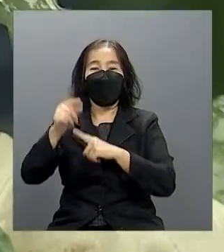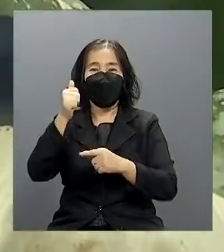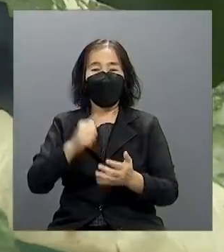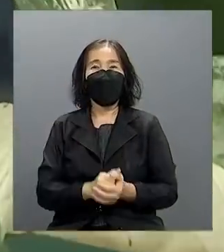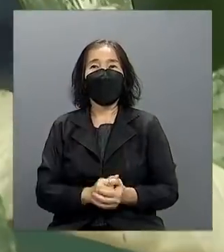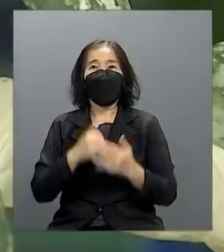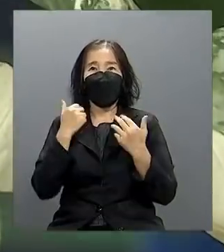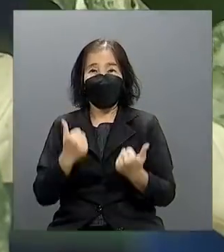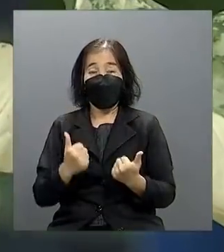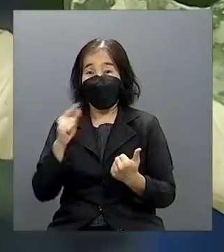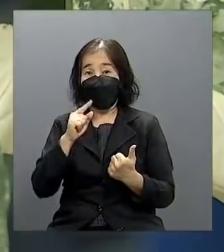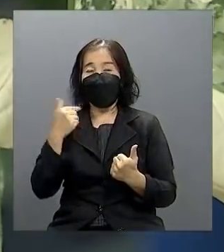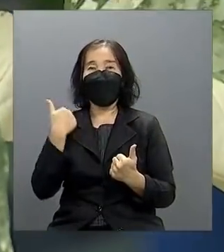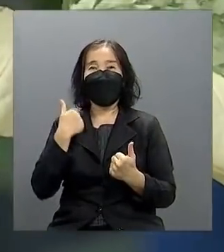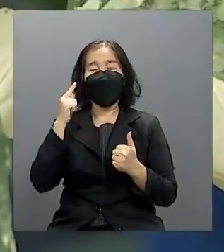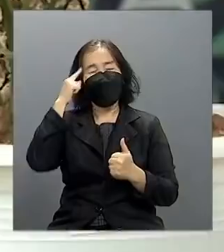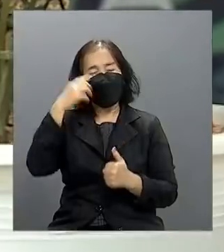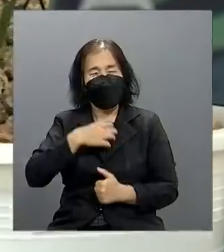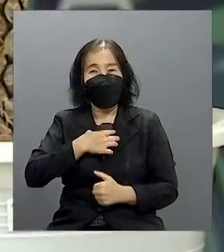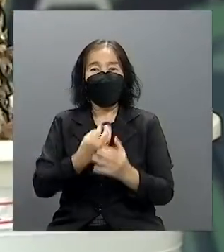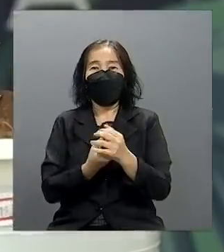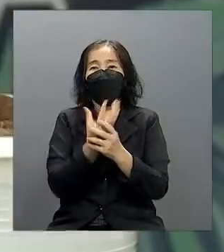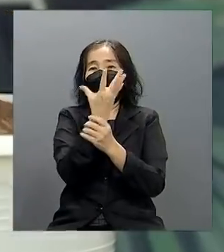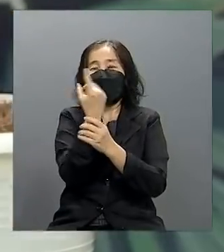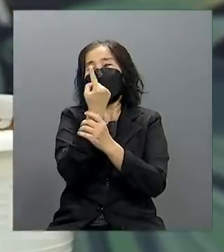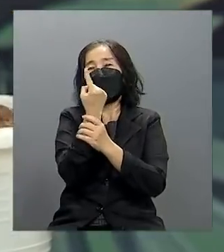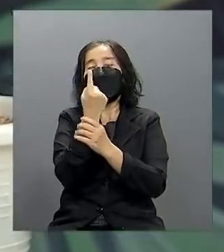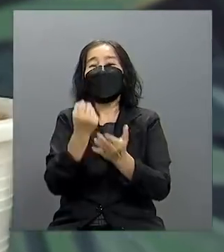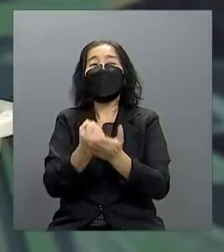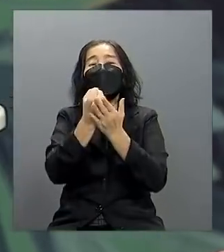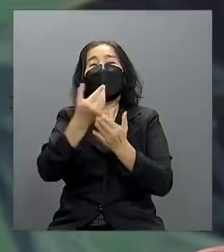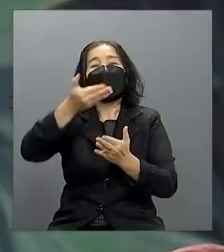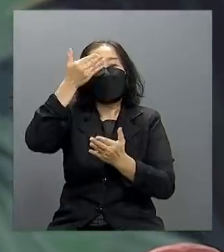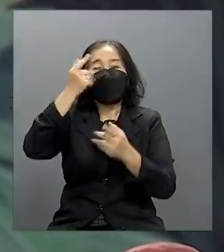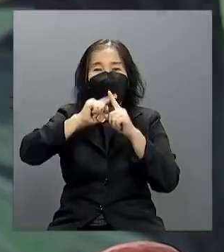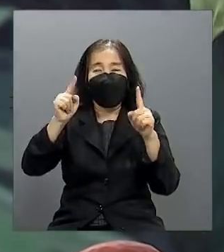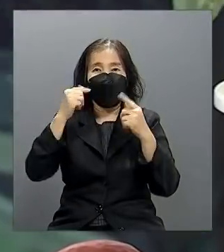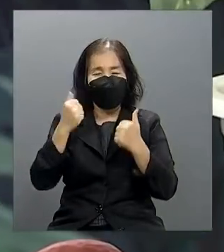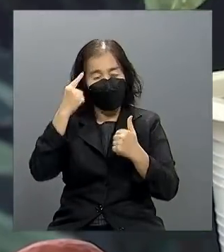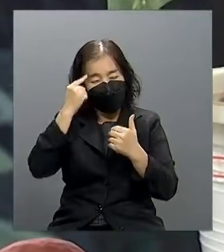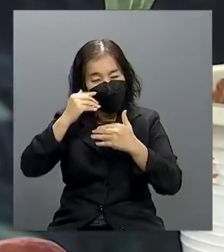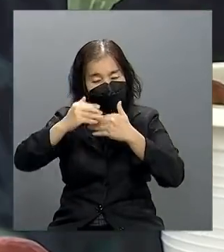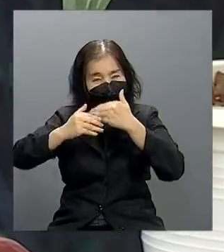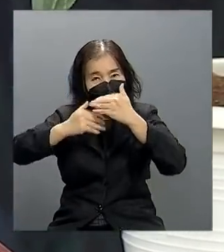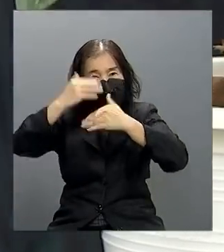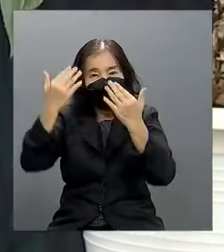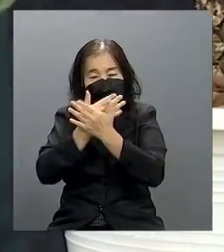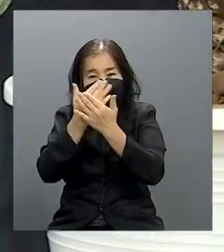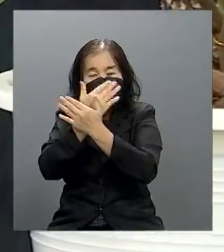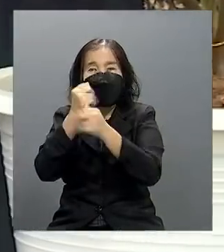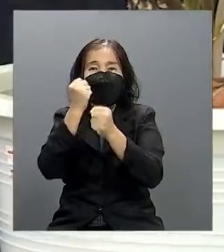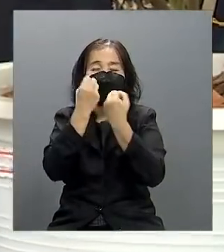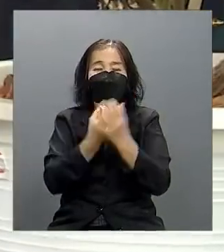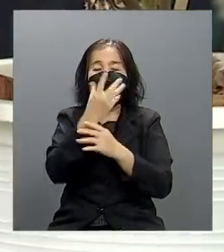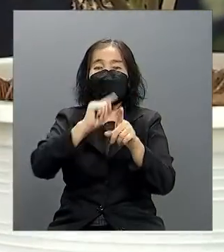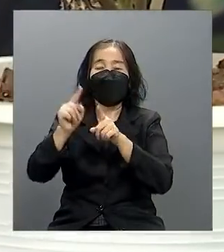ะตั้งใจจะปลูกแค่ต้นไม้ฟอกอากาศค่ะแต่ขายไปขายมาก็มีการพัฒนาต่อยอดปลูกต้นไม้ประเภทอื่นๆด้วยมีทั้งไม้